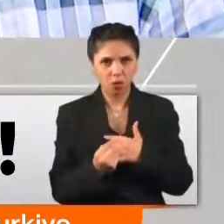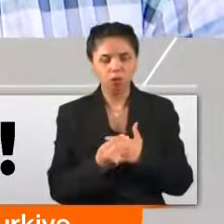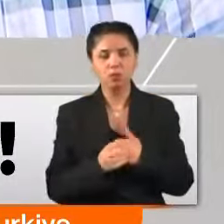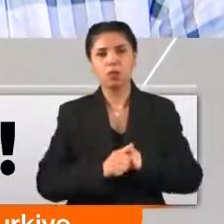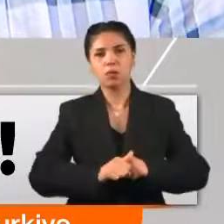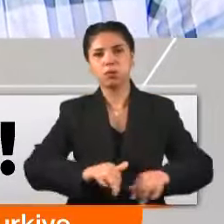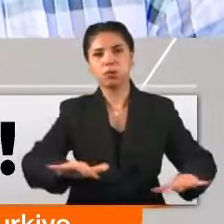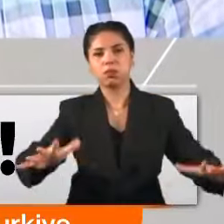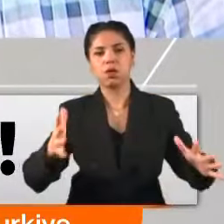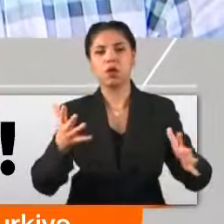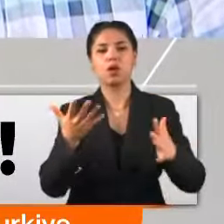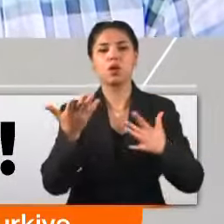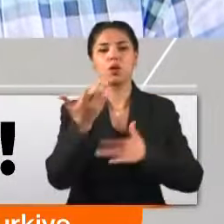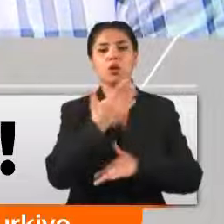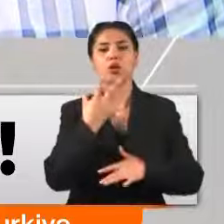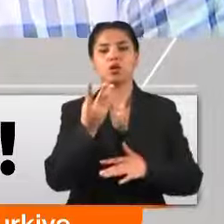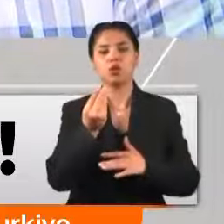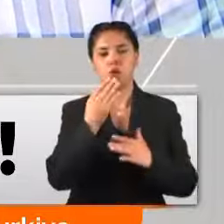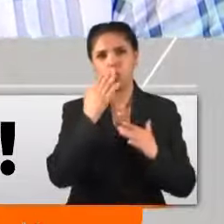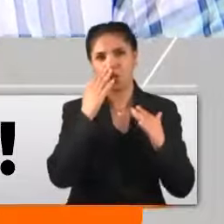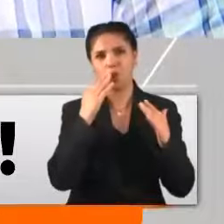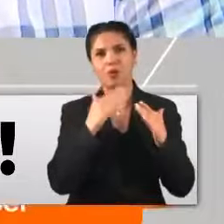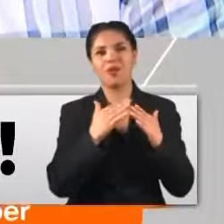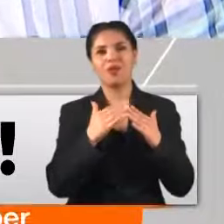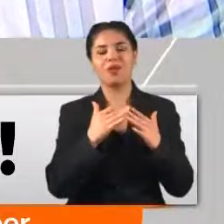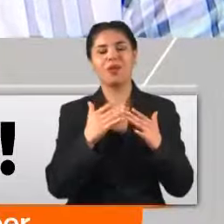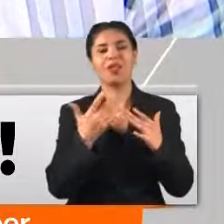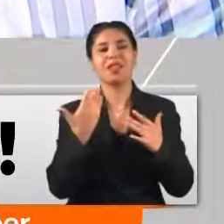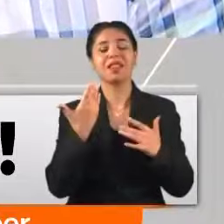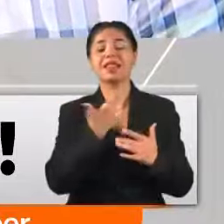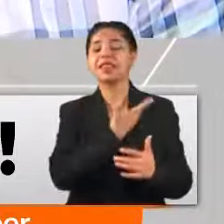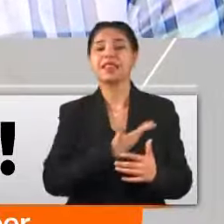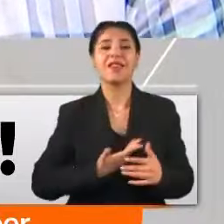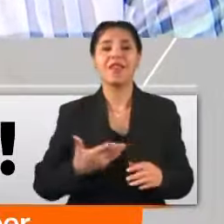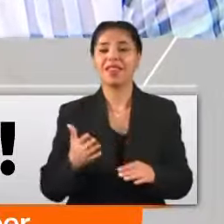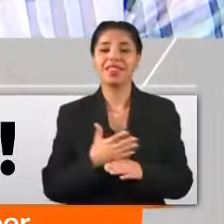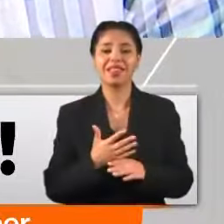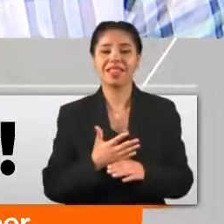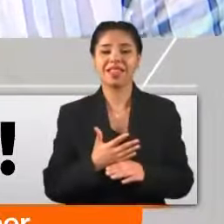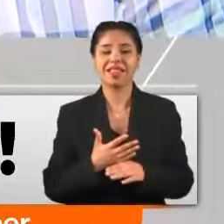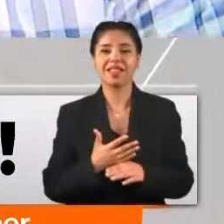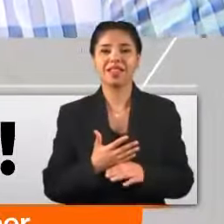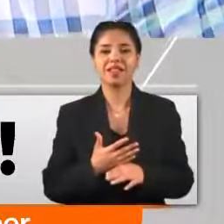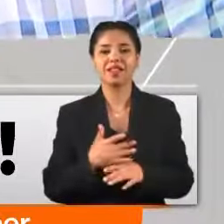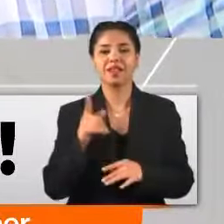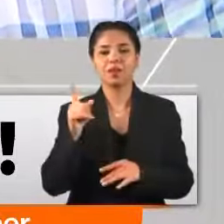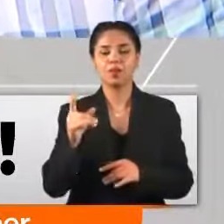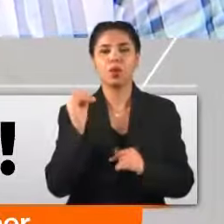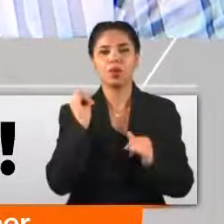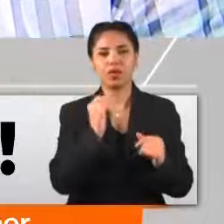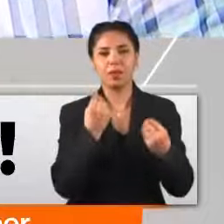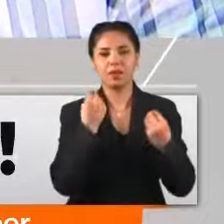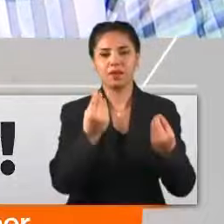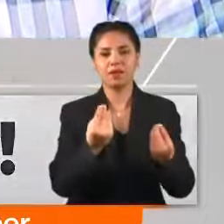çoğalması aslında çok işlerine geliyor. Yani bu konuya haklı tepki gösteren vicdanlı